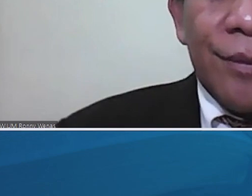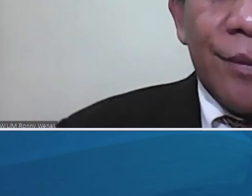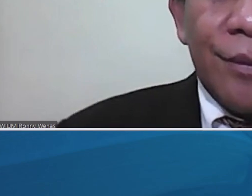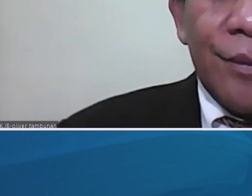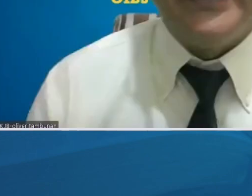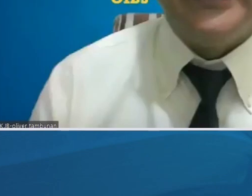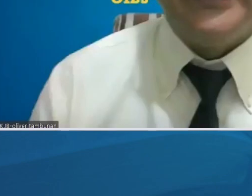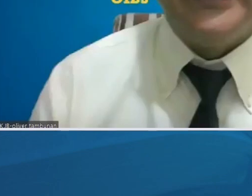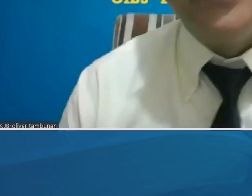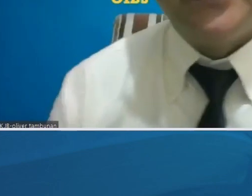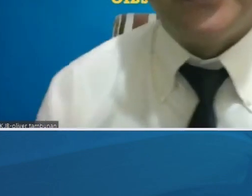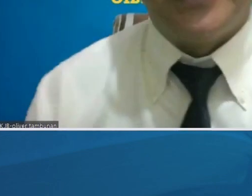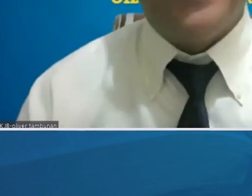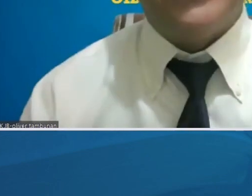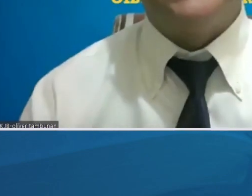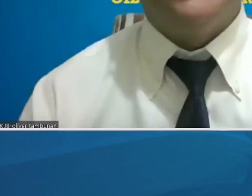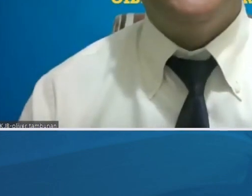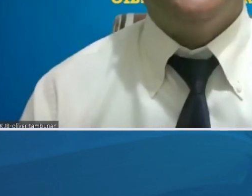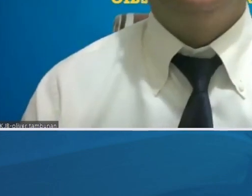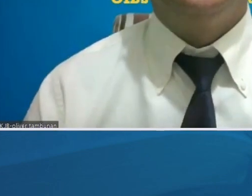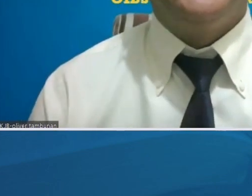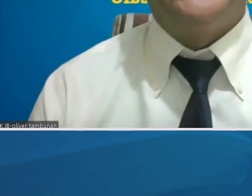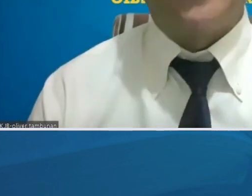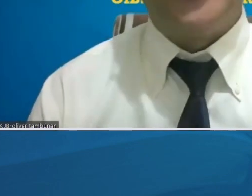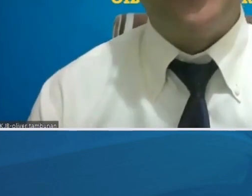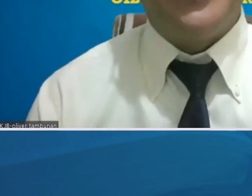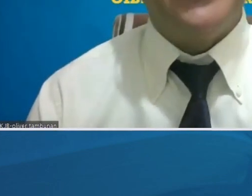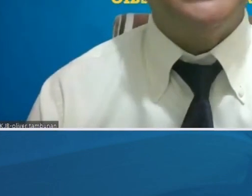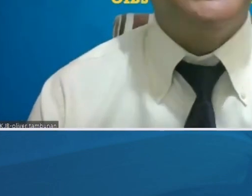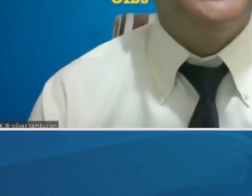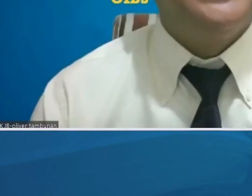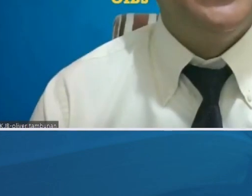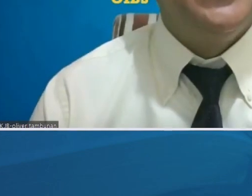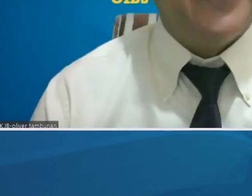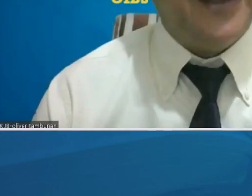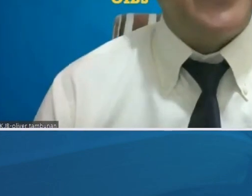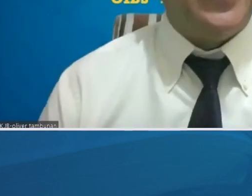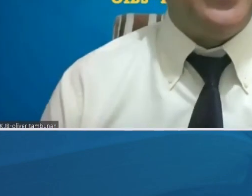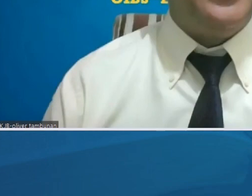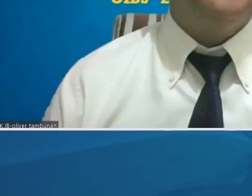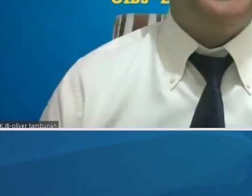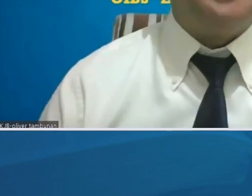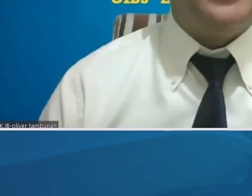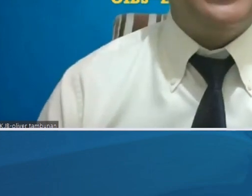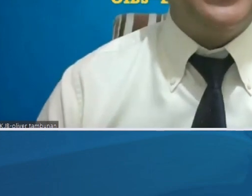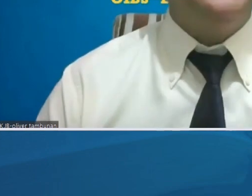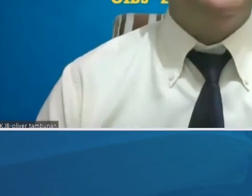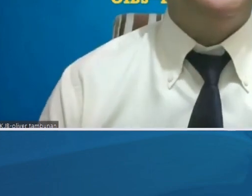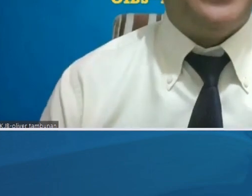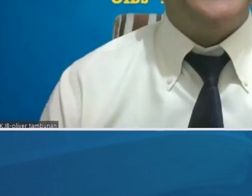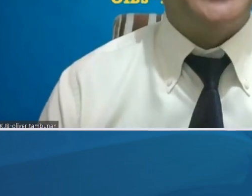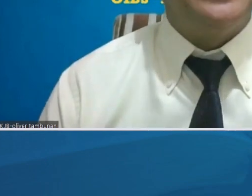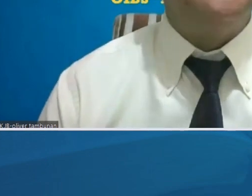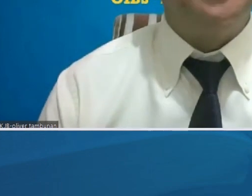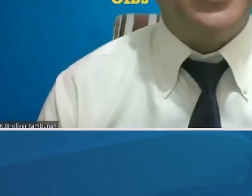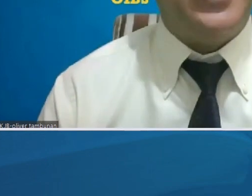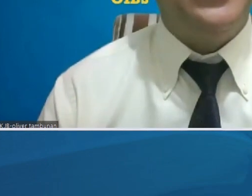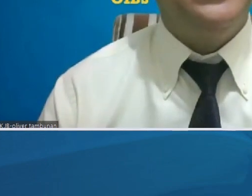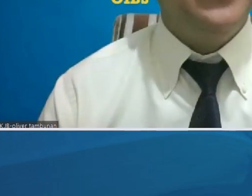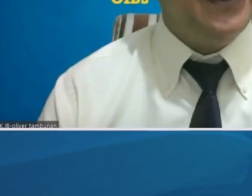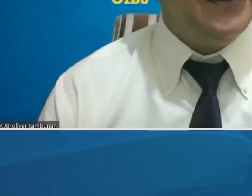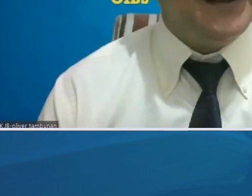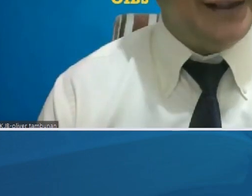amin Terima kasih banyak pendeta Roni Wenas yang telah memaparkan asal